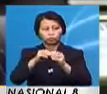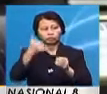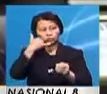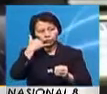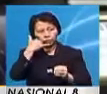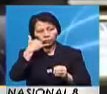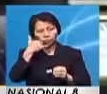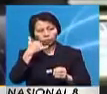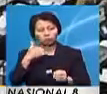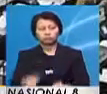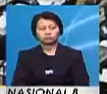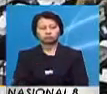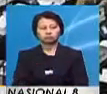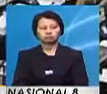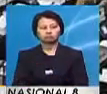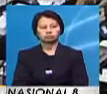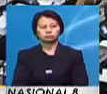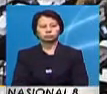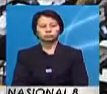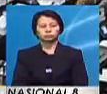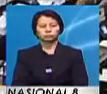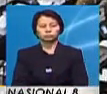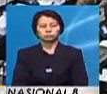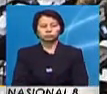telefon dan sebagainya.